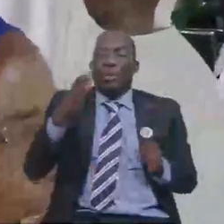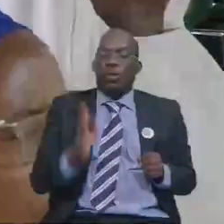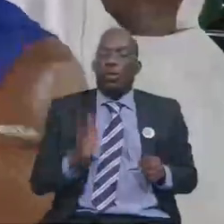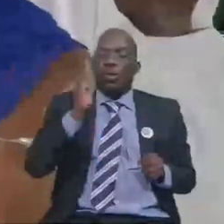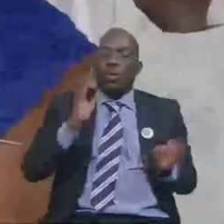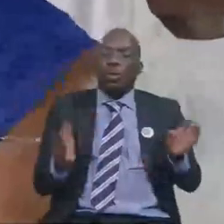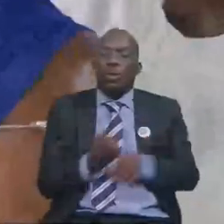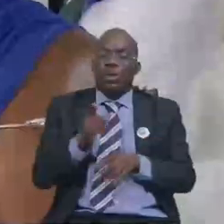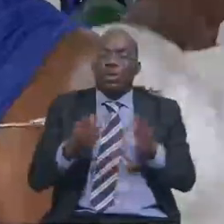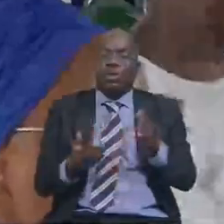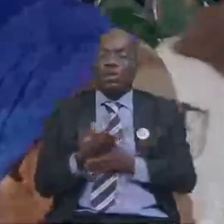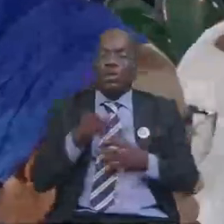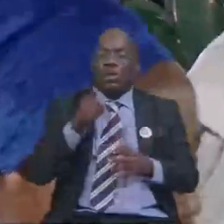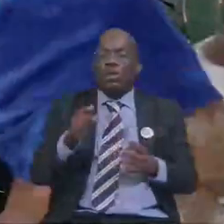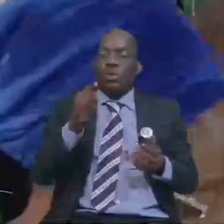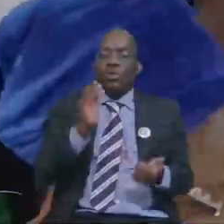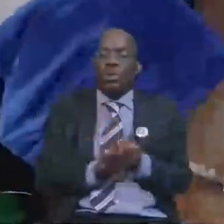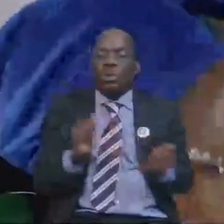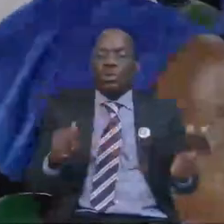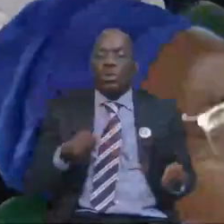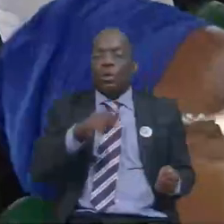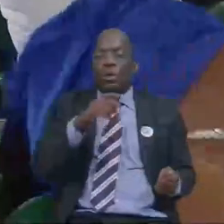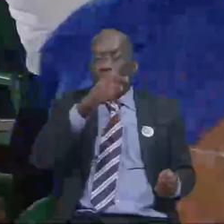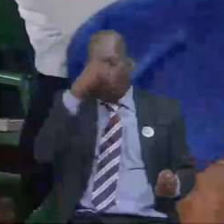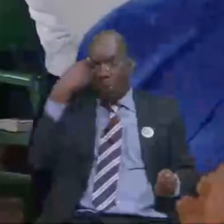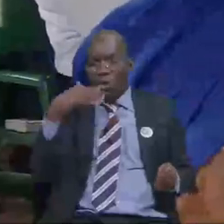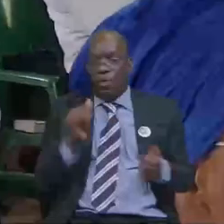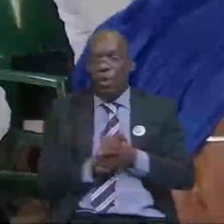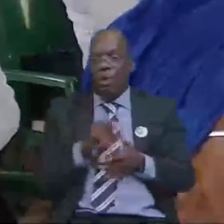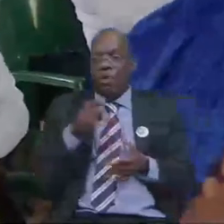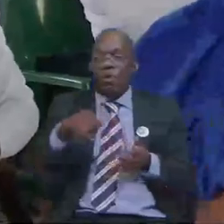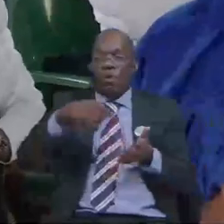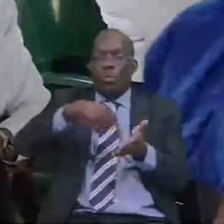tu crois pour cela tu perds le prix